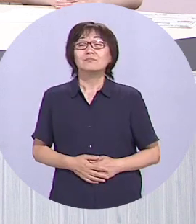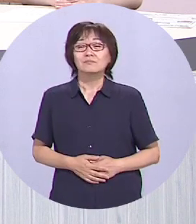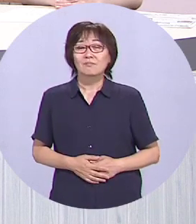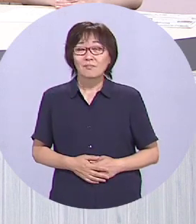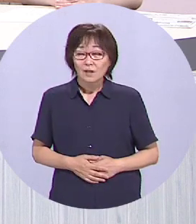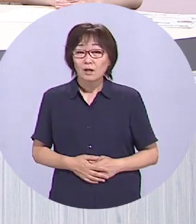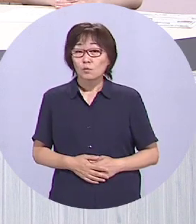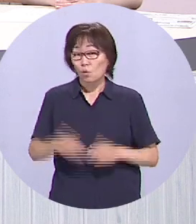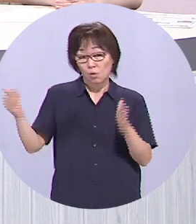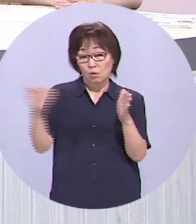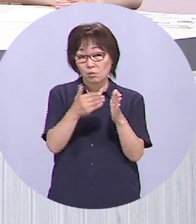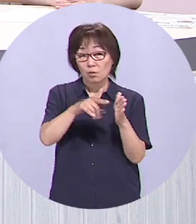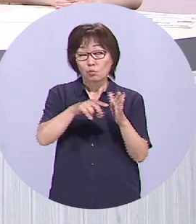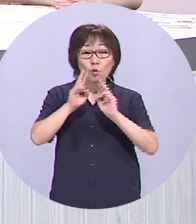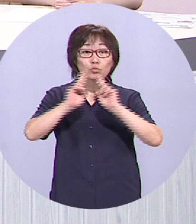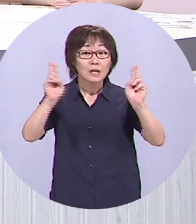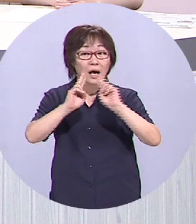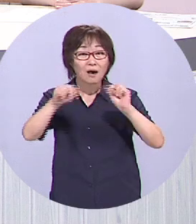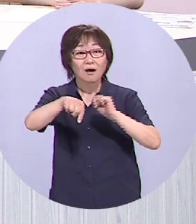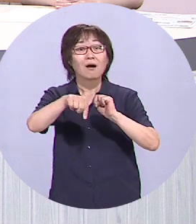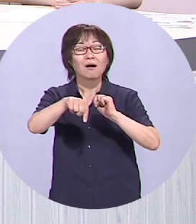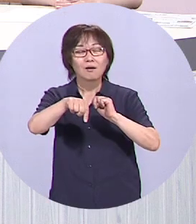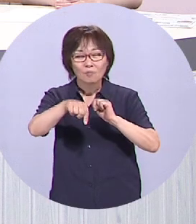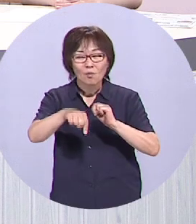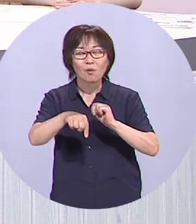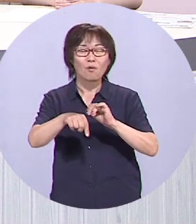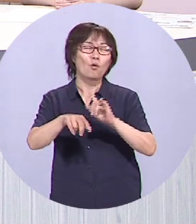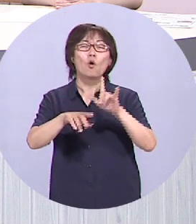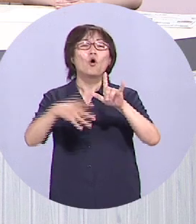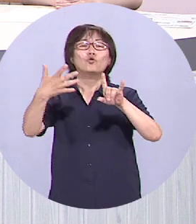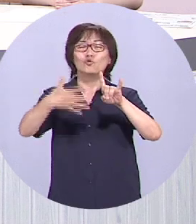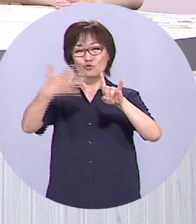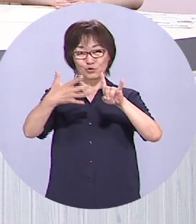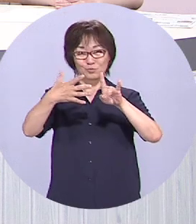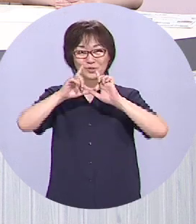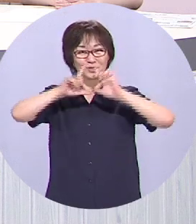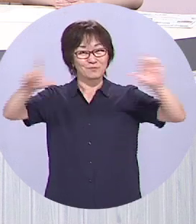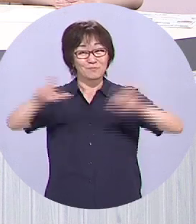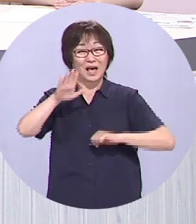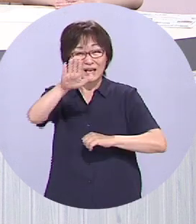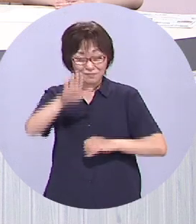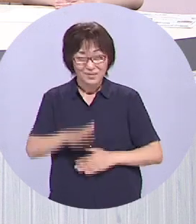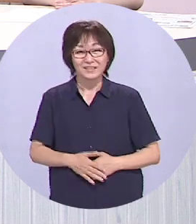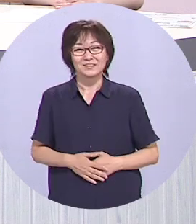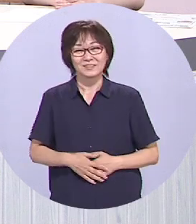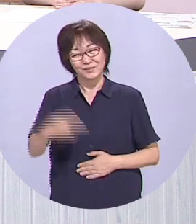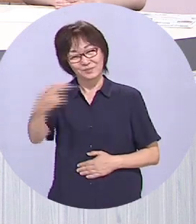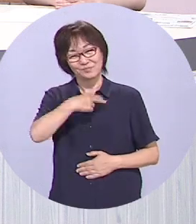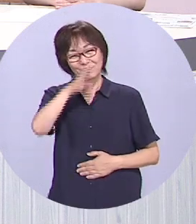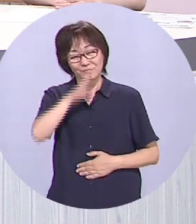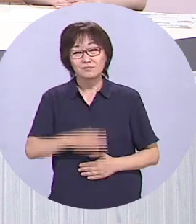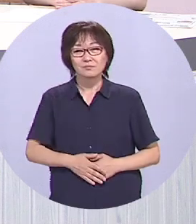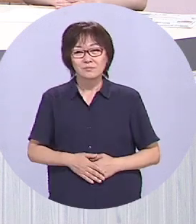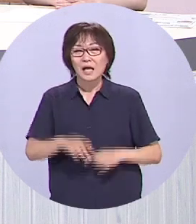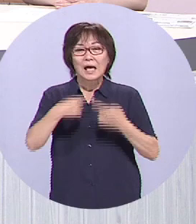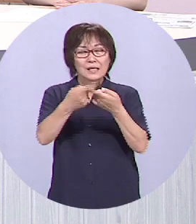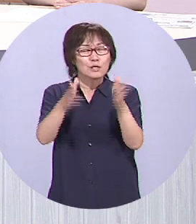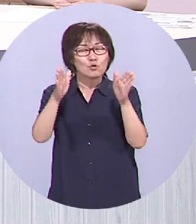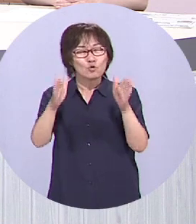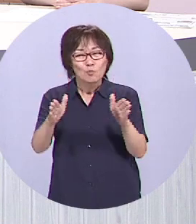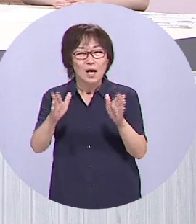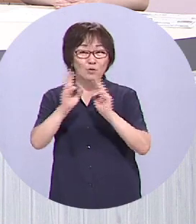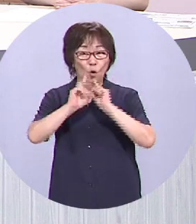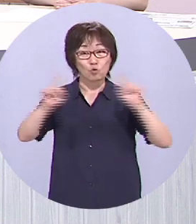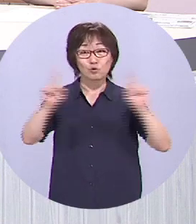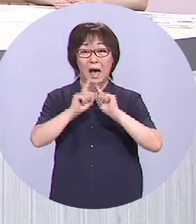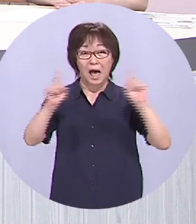中で紹介したどこから来たのの PV は YouTube に公開されています。 ね、なんかこのイルマンへの思いがギュッと詰まった歌を